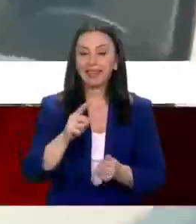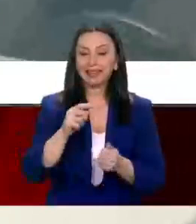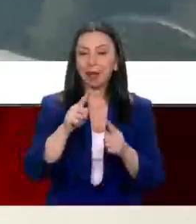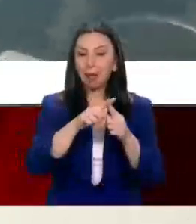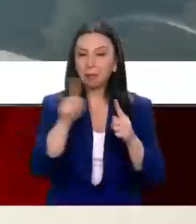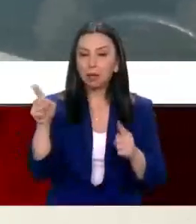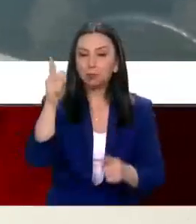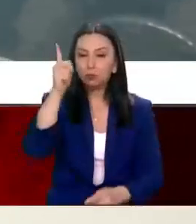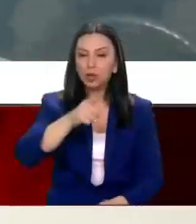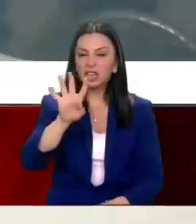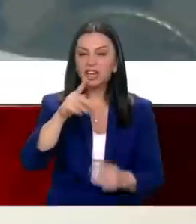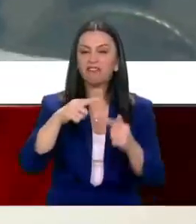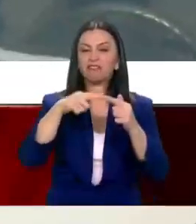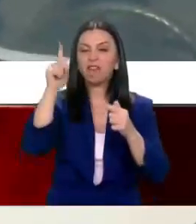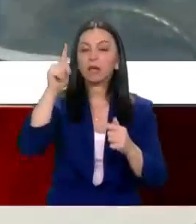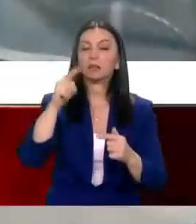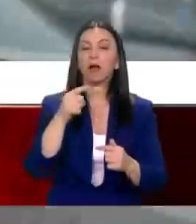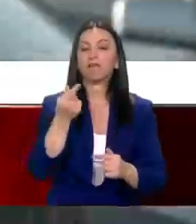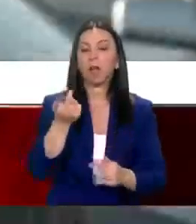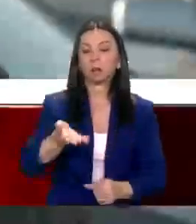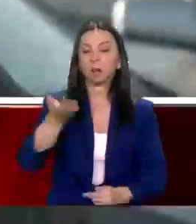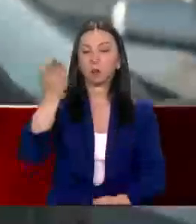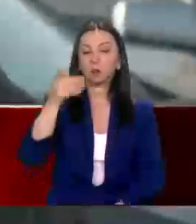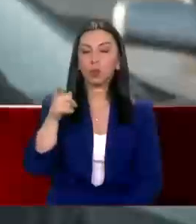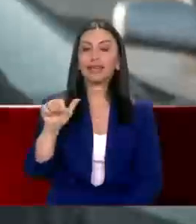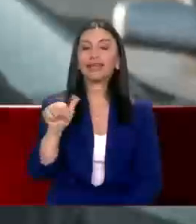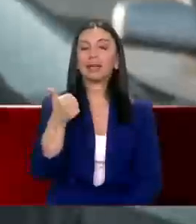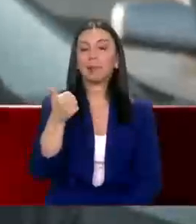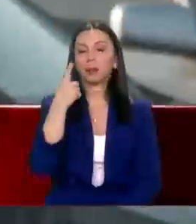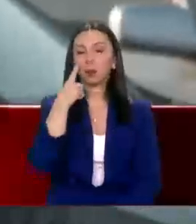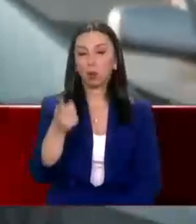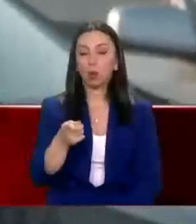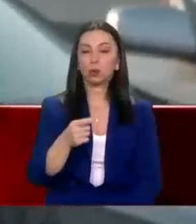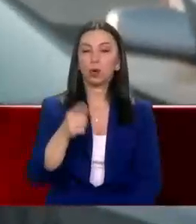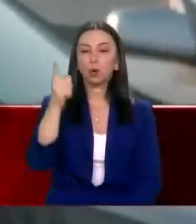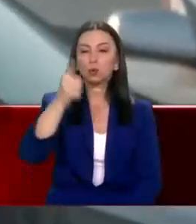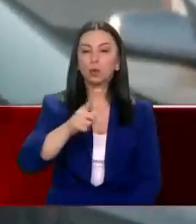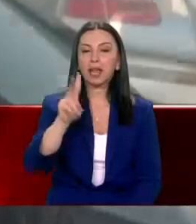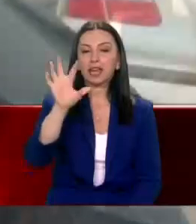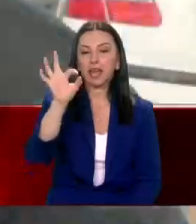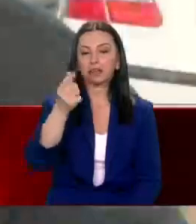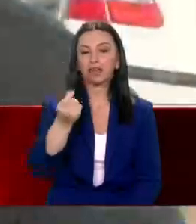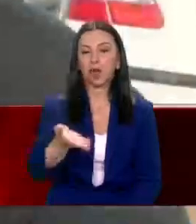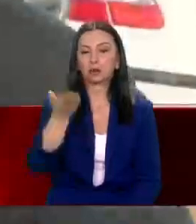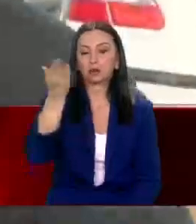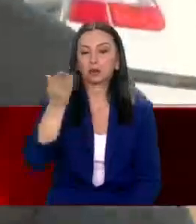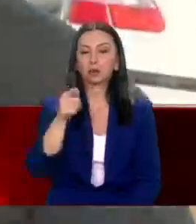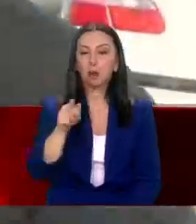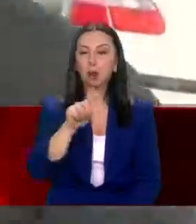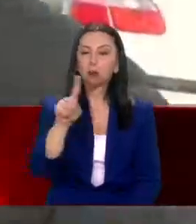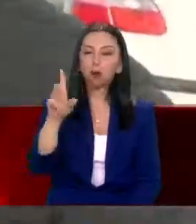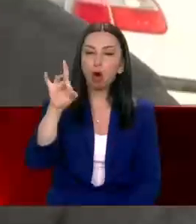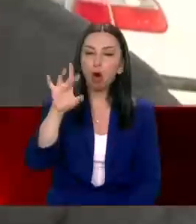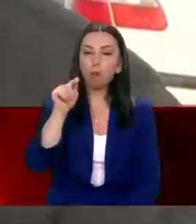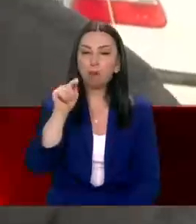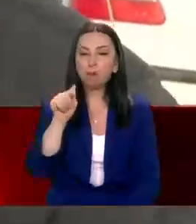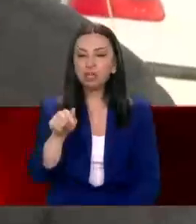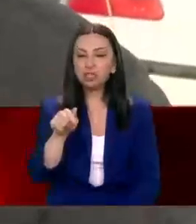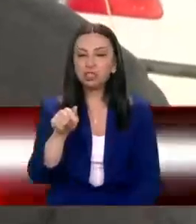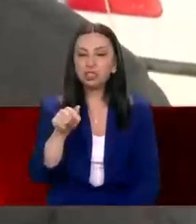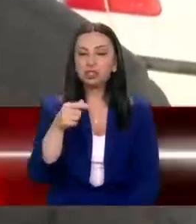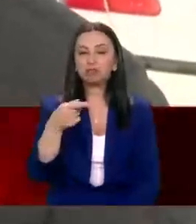yana %40'tan fazla değer artışı gördü. %70 bile yükseldi yani. Bir 10 lira herhalde 15 lira yeri